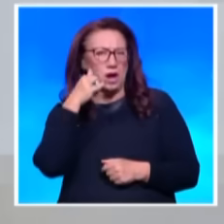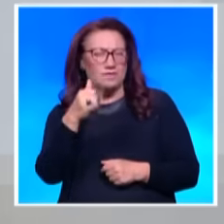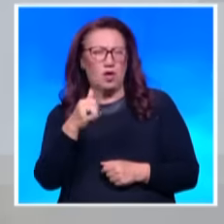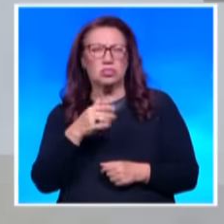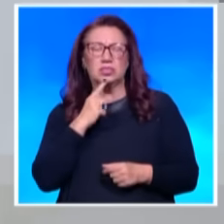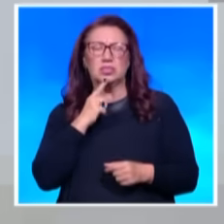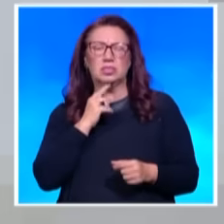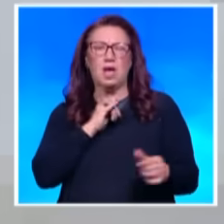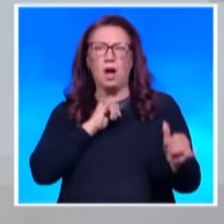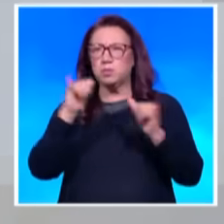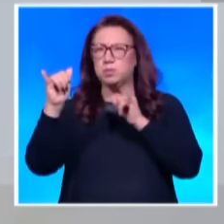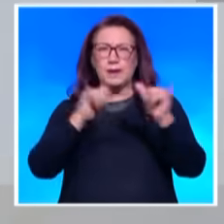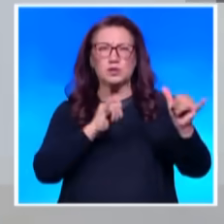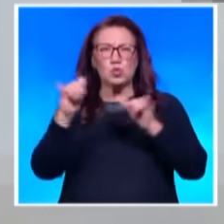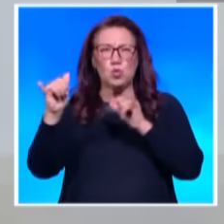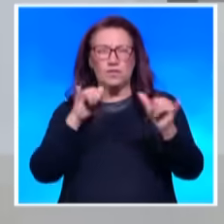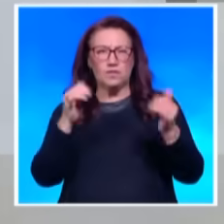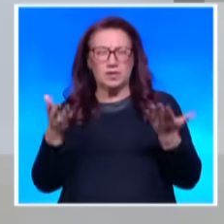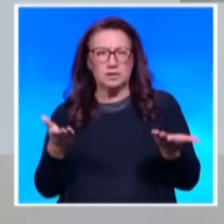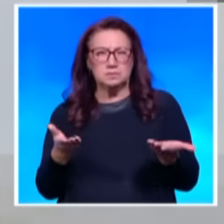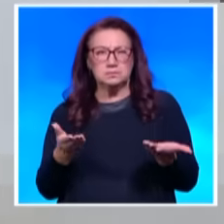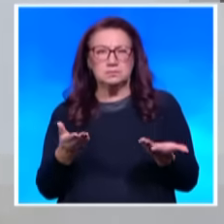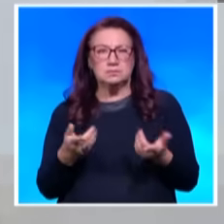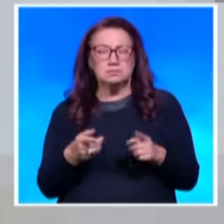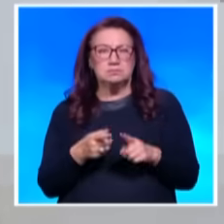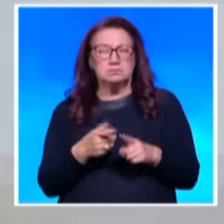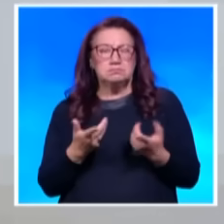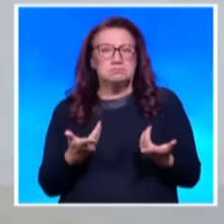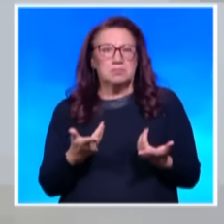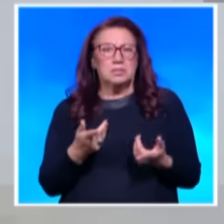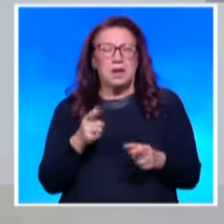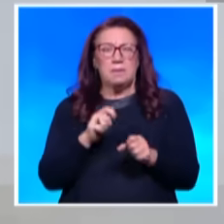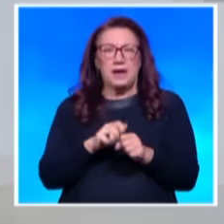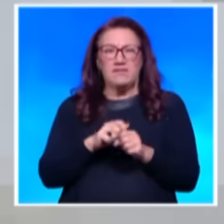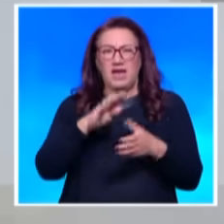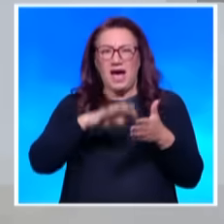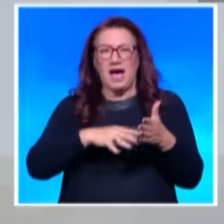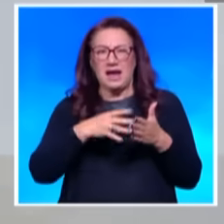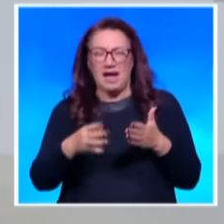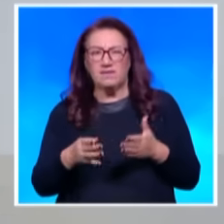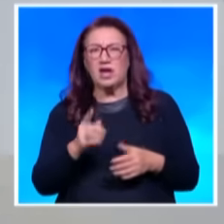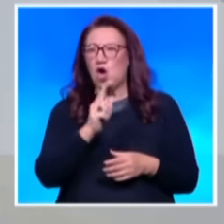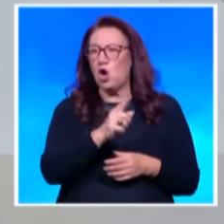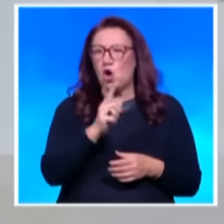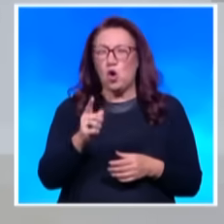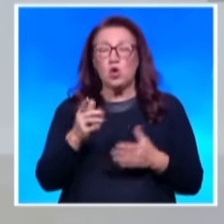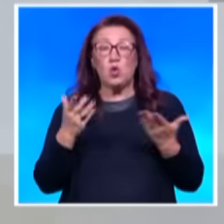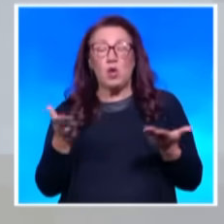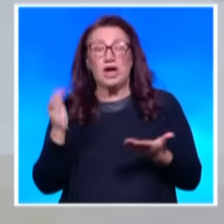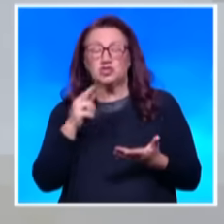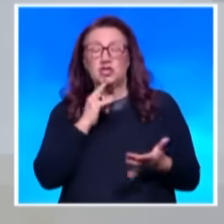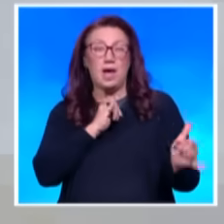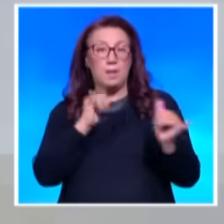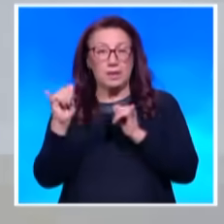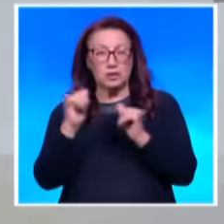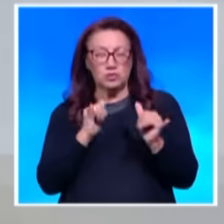някакви, не знам точно как да го кажа, като травел листа, като правени на графици, кой кога ще ходи. Усещала съм, че имало е